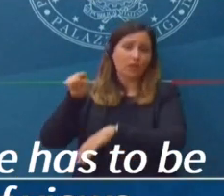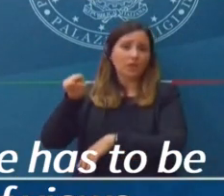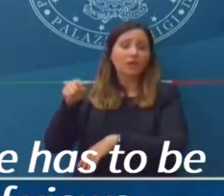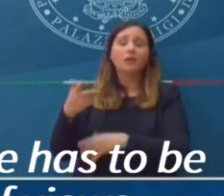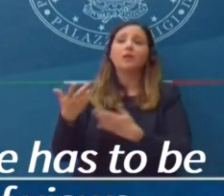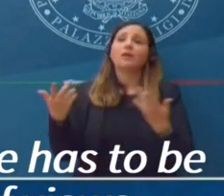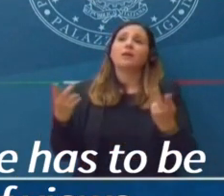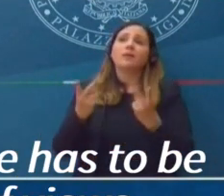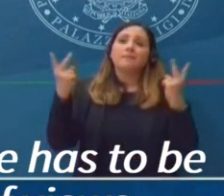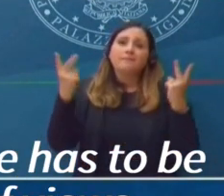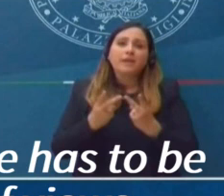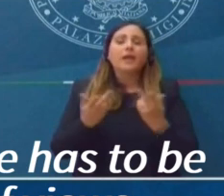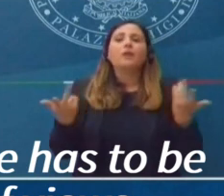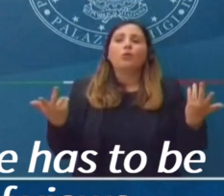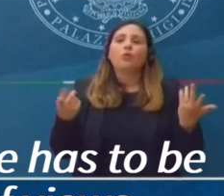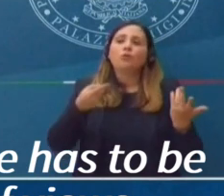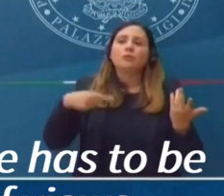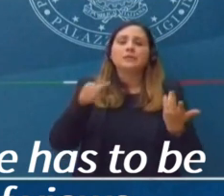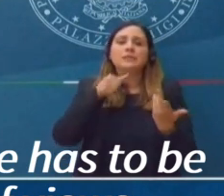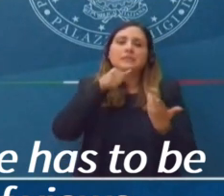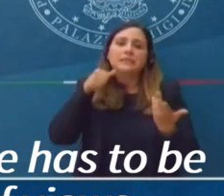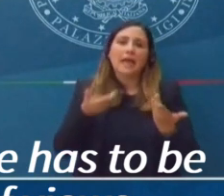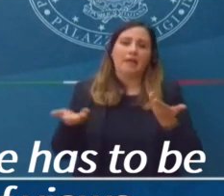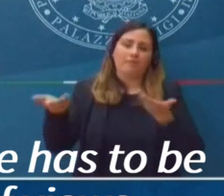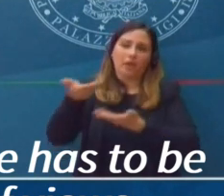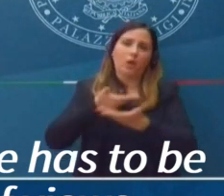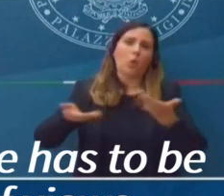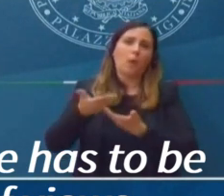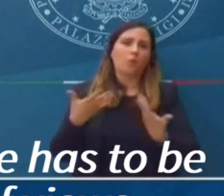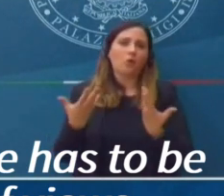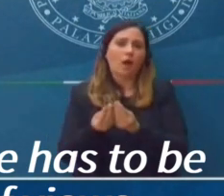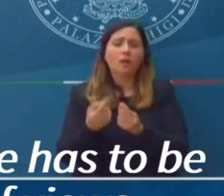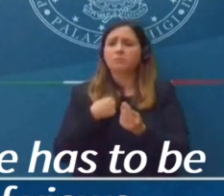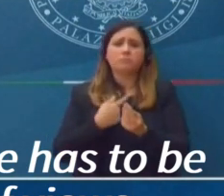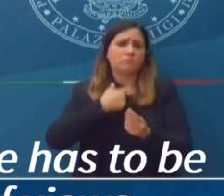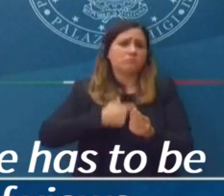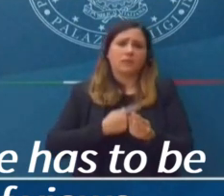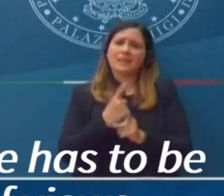bisogno per collaborare, perché poi uno deve essere franco